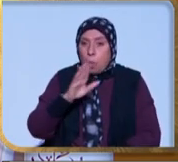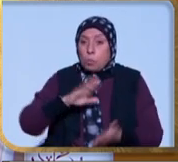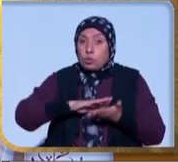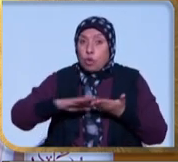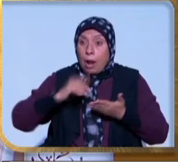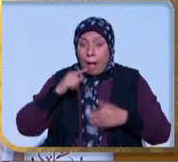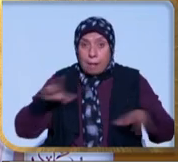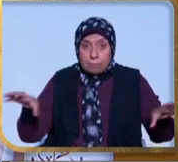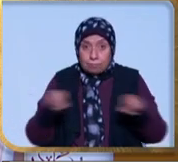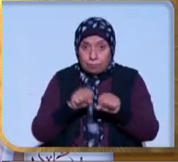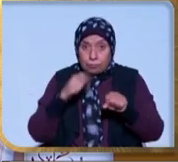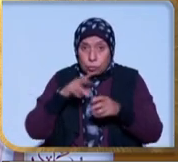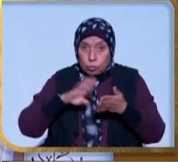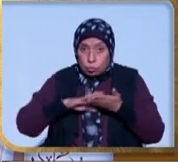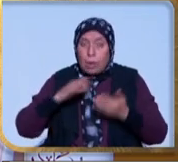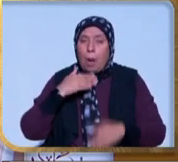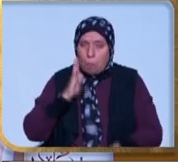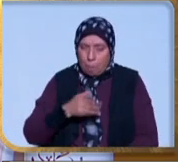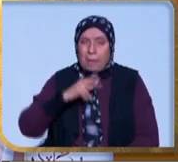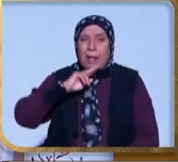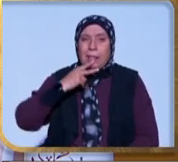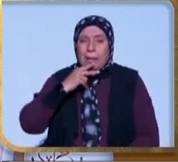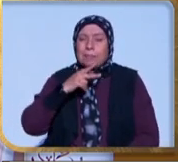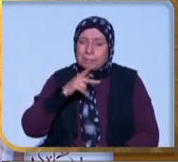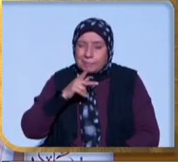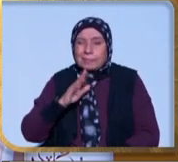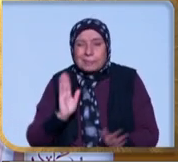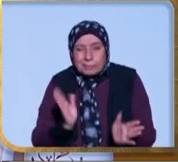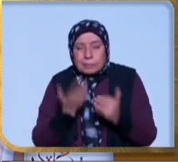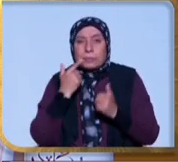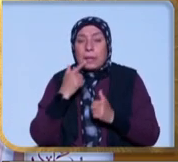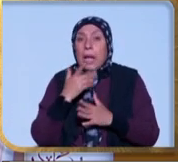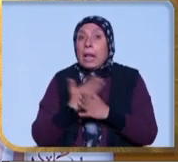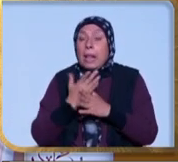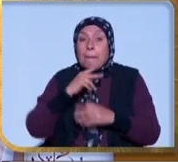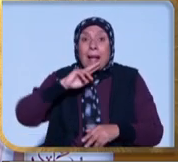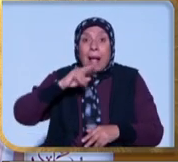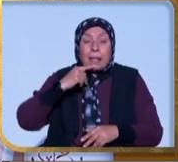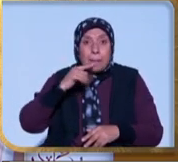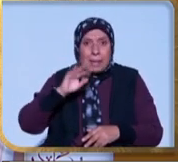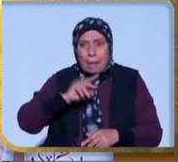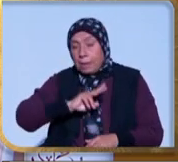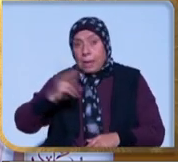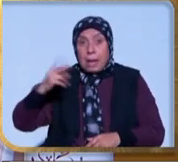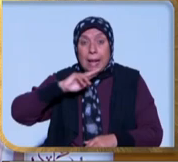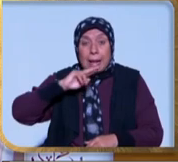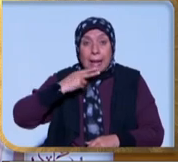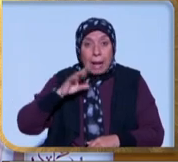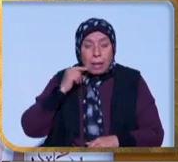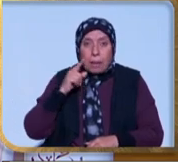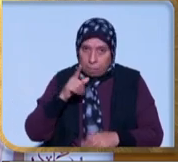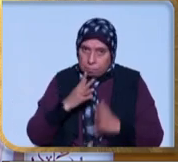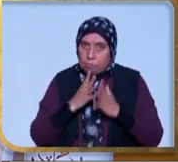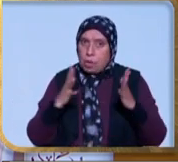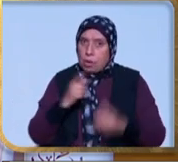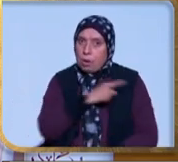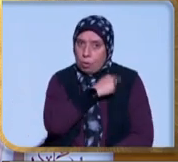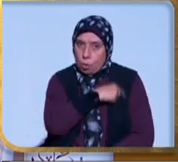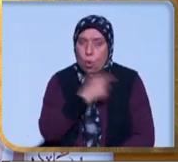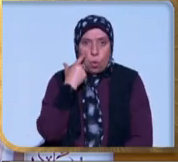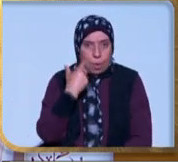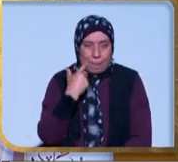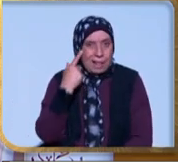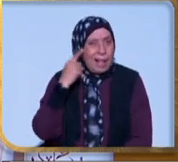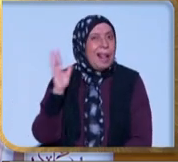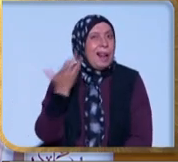أن يقع فيها أو أن يرتكبها أو أنه يستخف ويستحل أنه يكذب. لكن في مجال الإصلاح بين الناس، إن